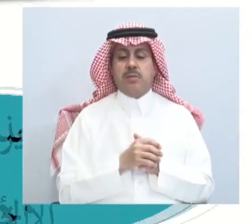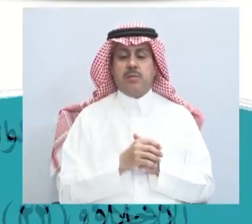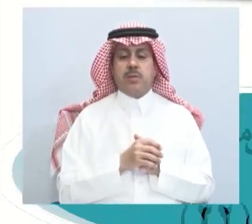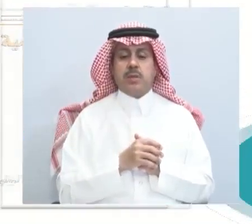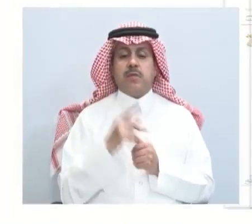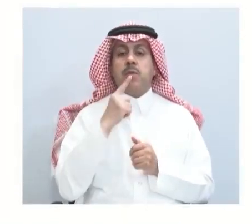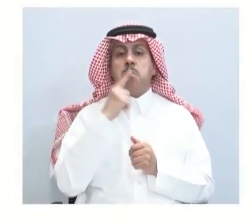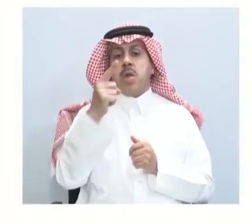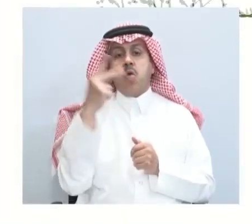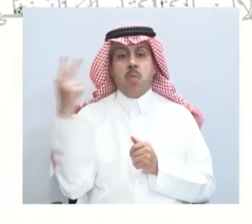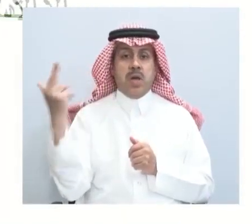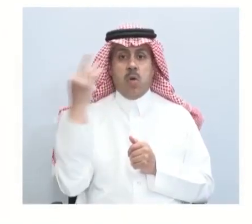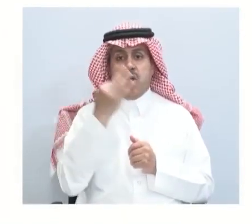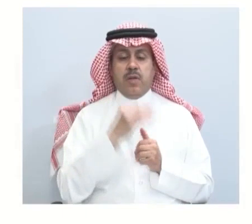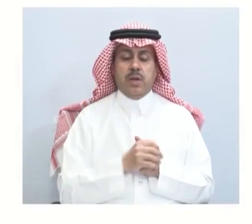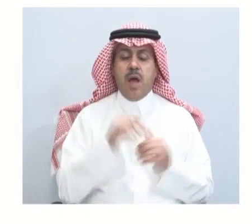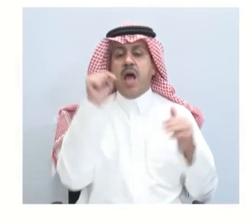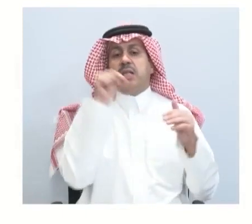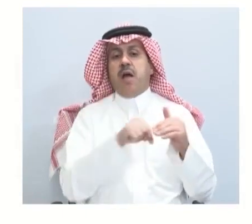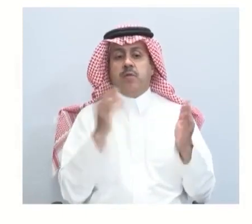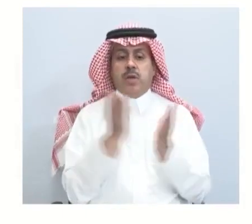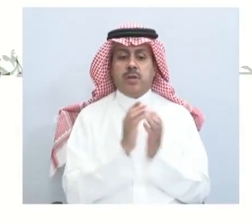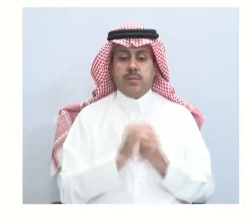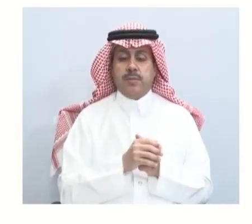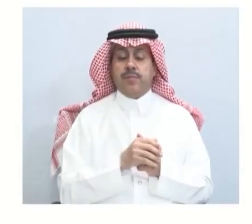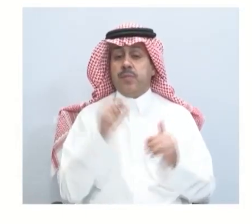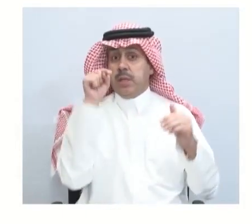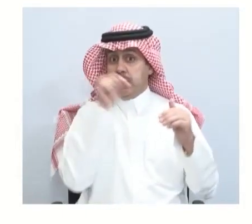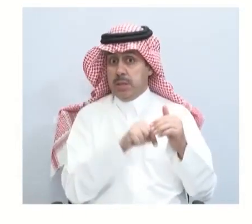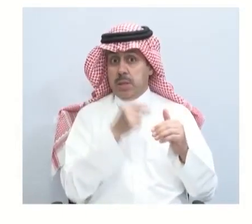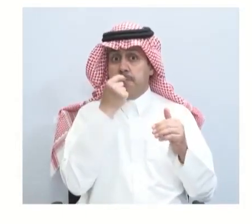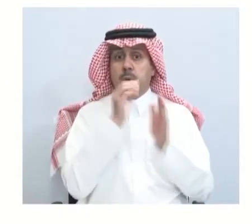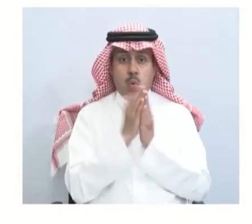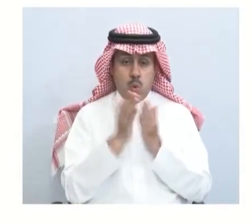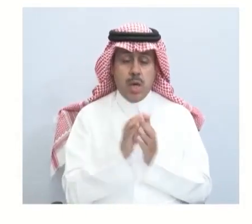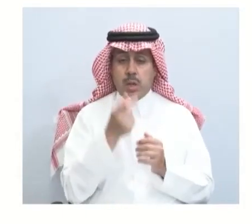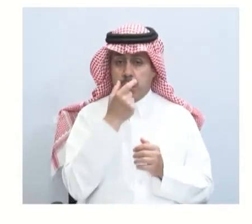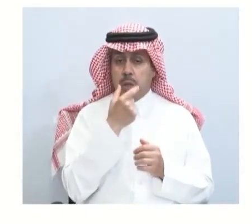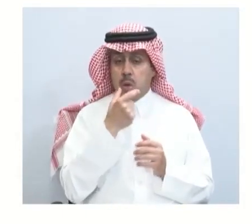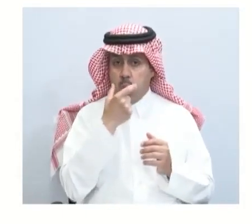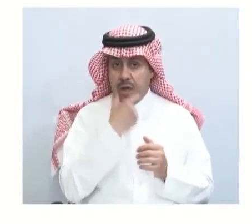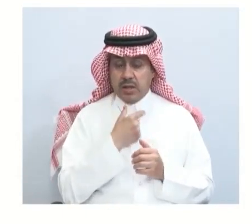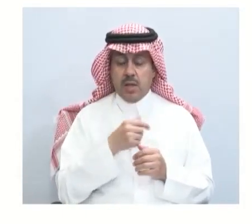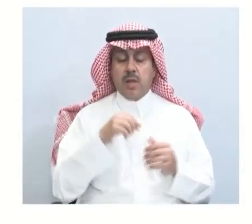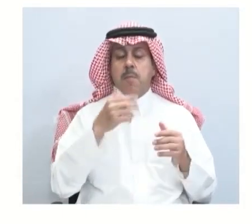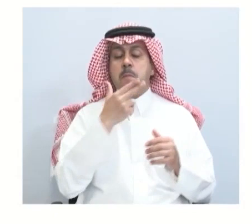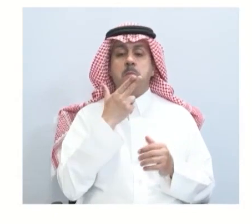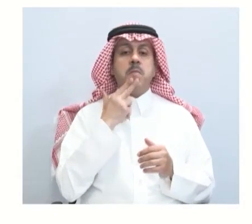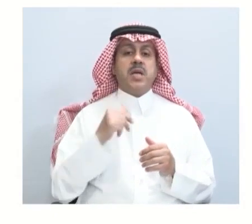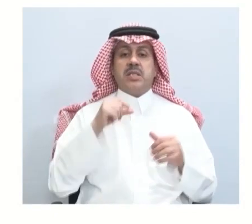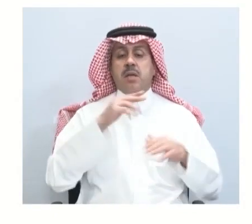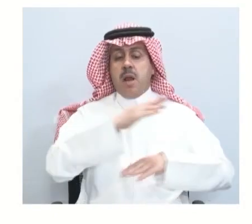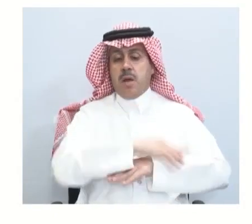138 اهداف الدرس الاستدلال من الكتاب والسنه على محاسن الاخلاق الحذر من مساو